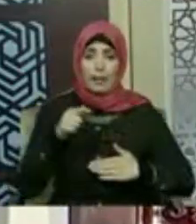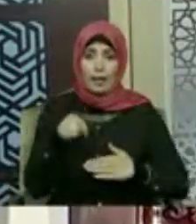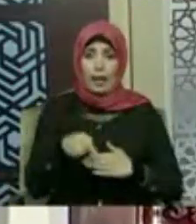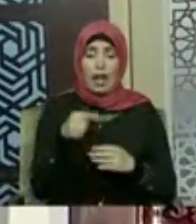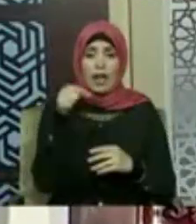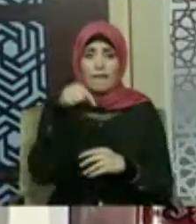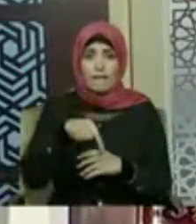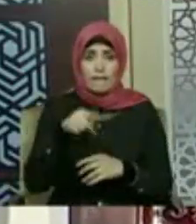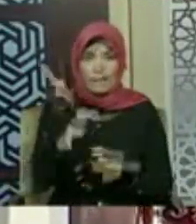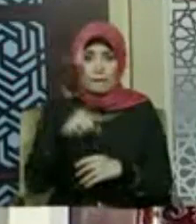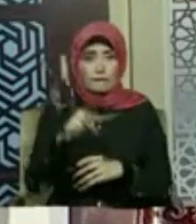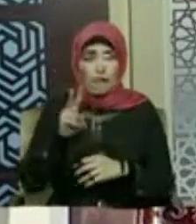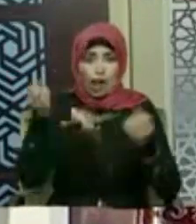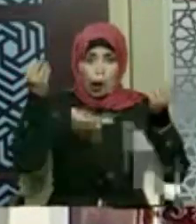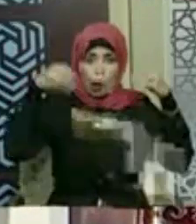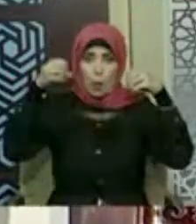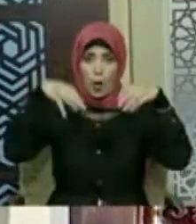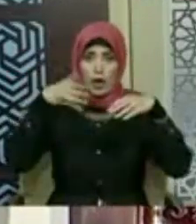سيناء المباركة،